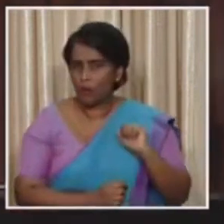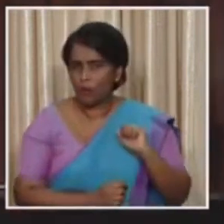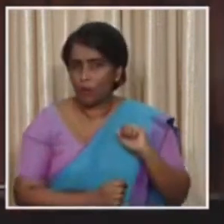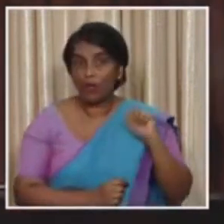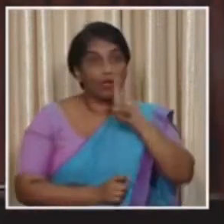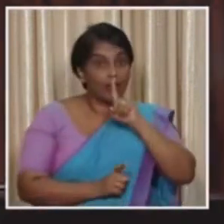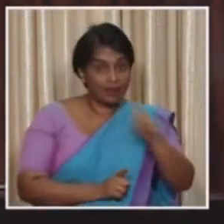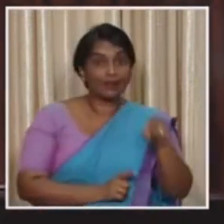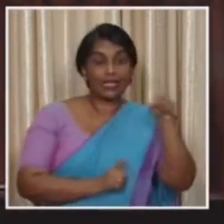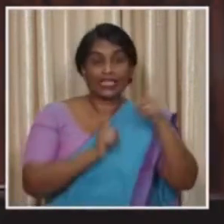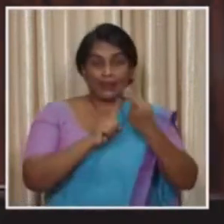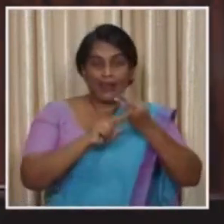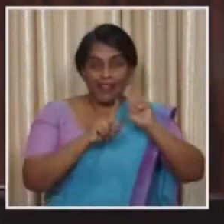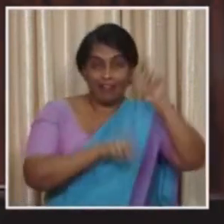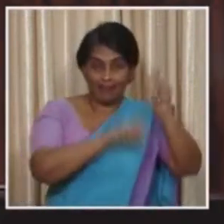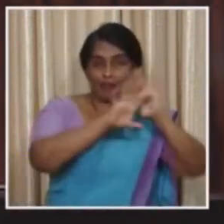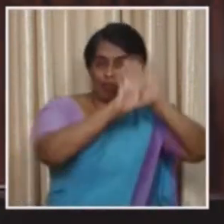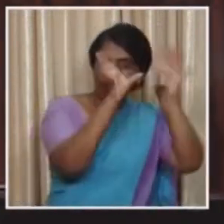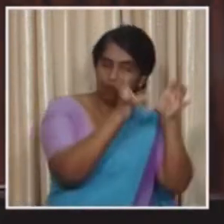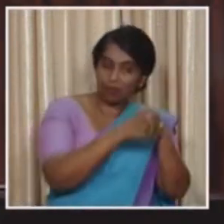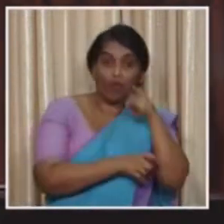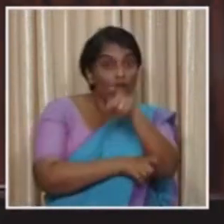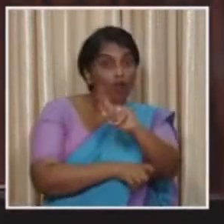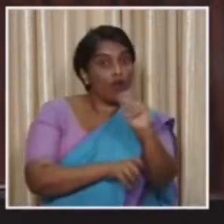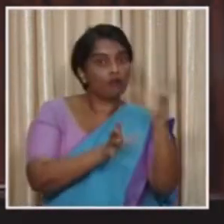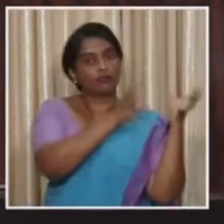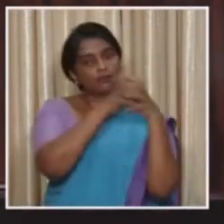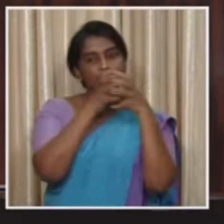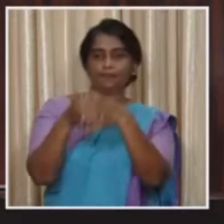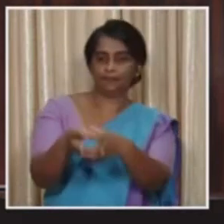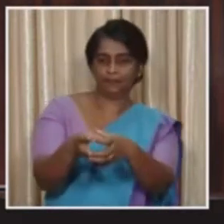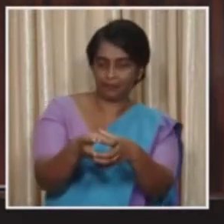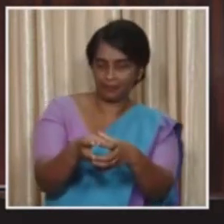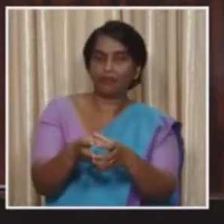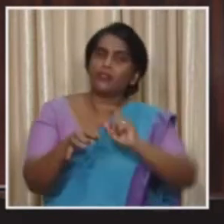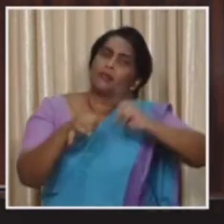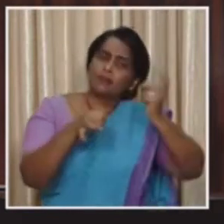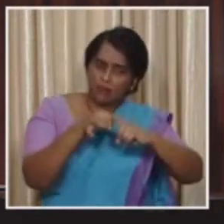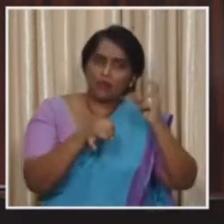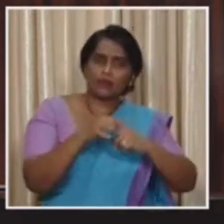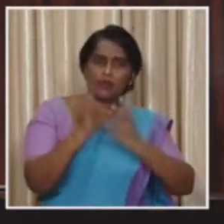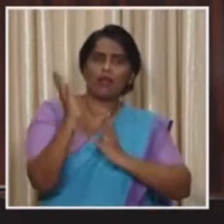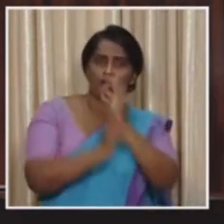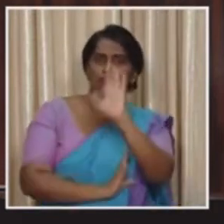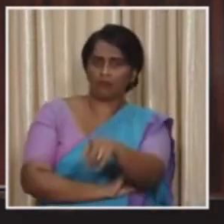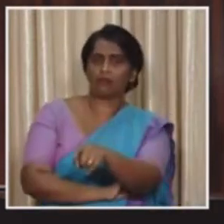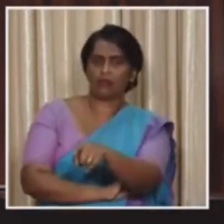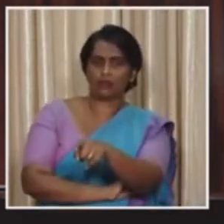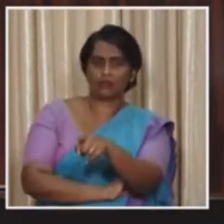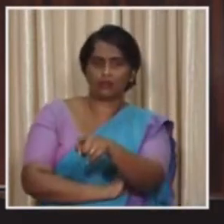කියන ඔබතුමා කියන නිලධාරීන් සියලුම දෙනාම ඔබතුමාගේ කන්තෝරුවට ගෙනල්ලා විමසන්න ඔබතුමාට අයිතිය